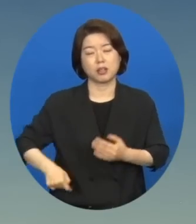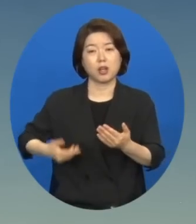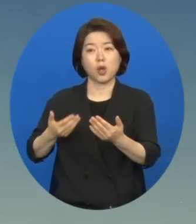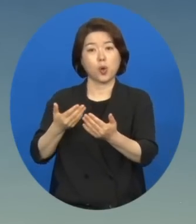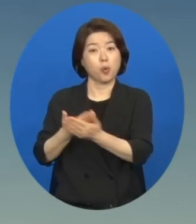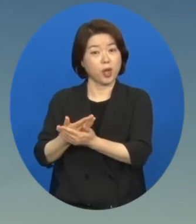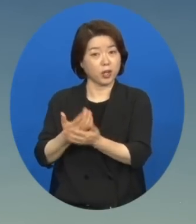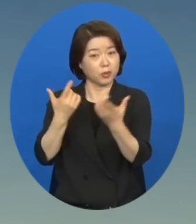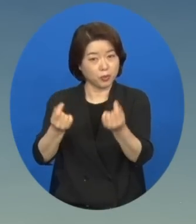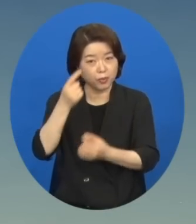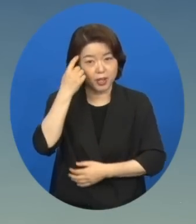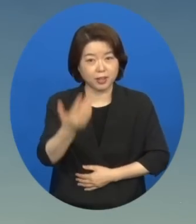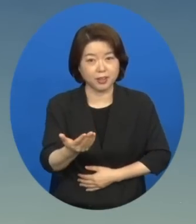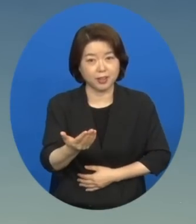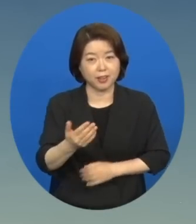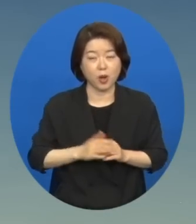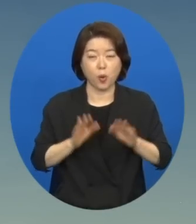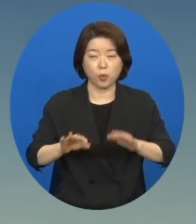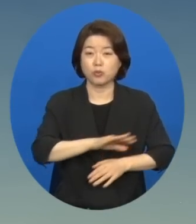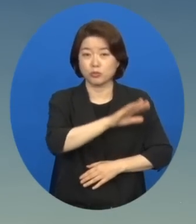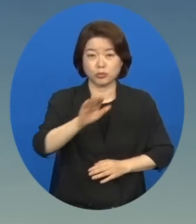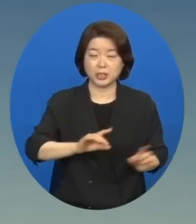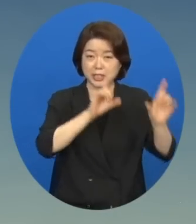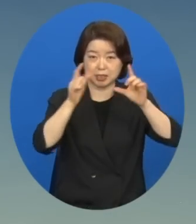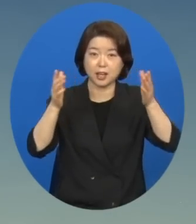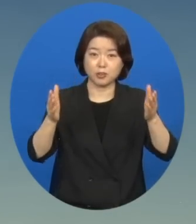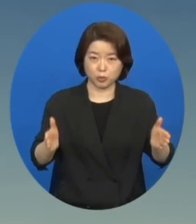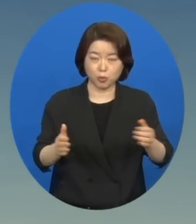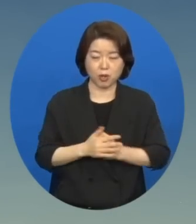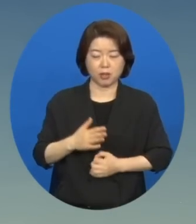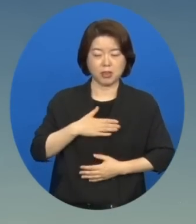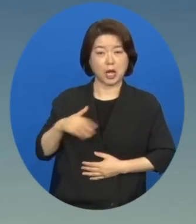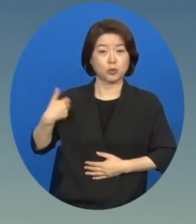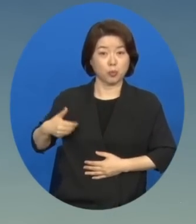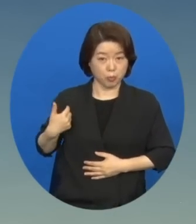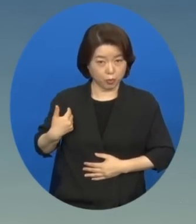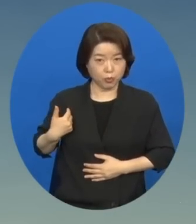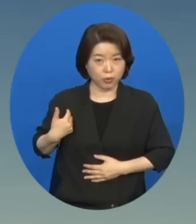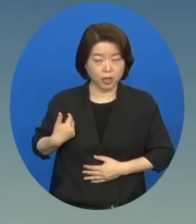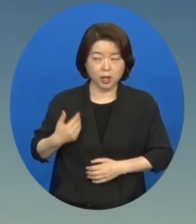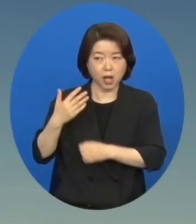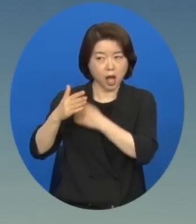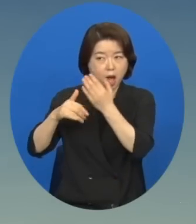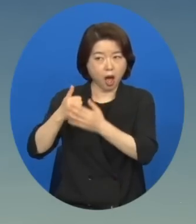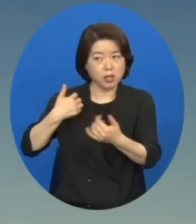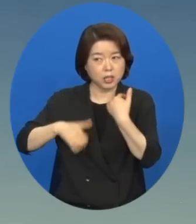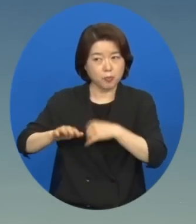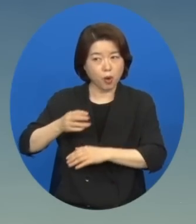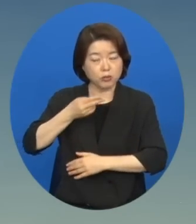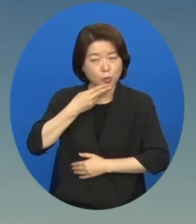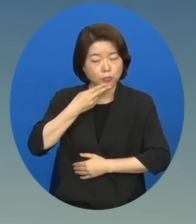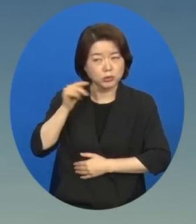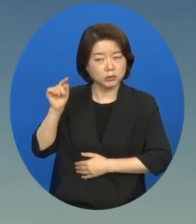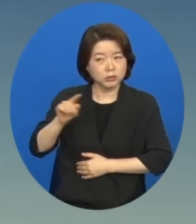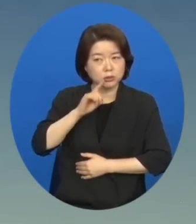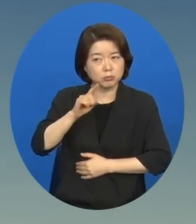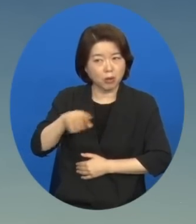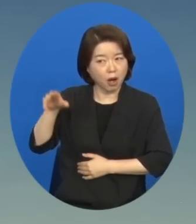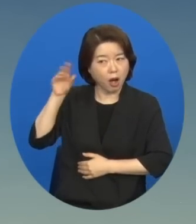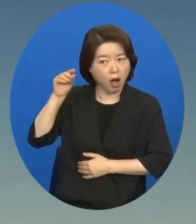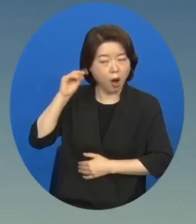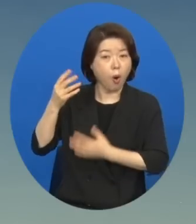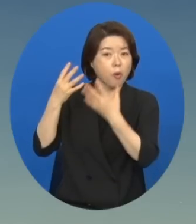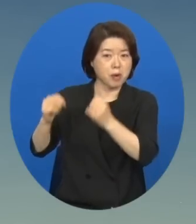하세요? 오늘 우리가 살면서 나도 모르게 하나님이 기뻐하지 아니하시는 말을 얼마나